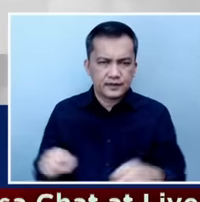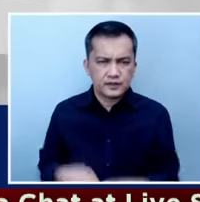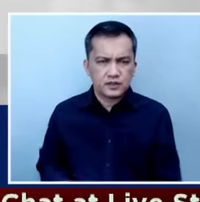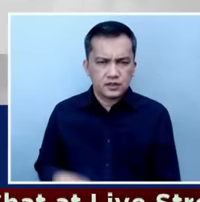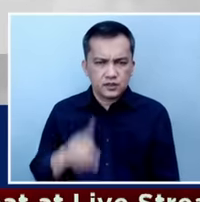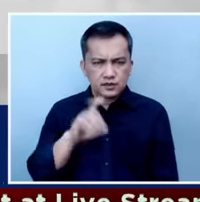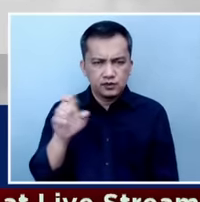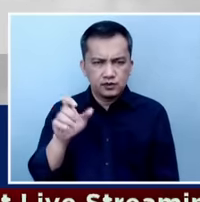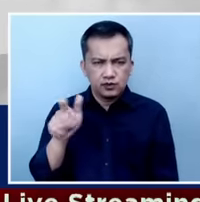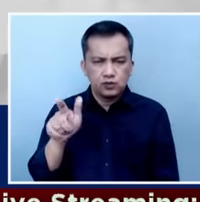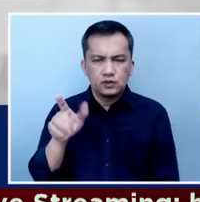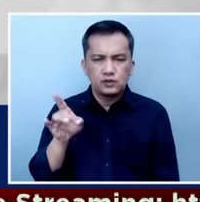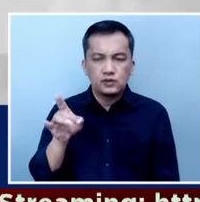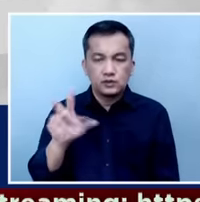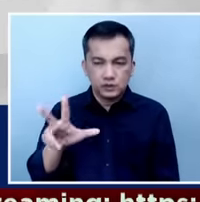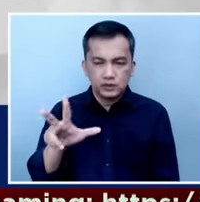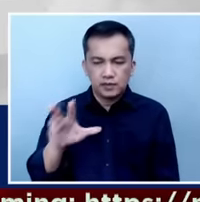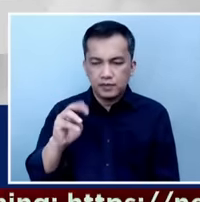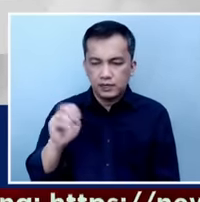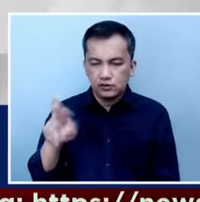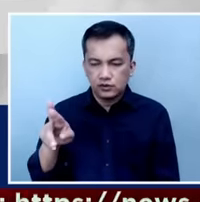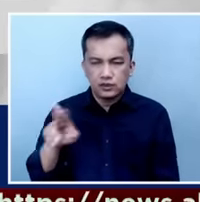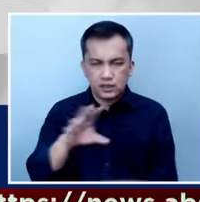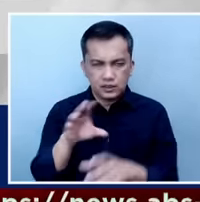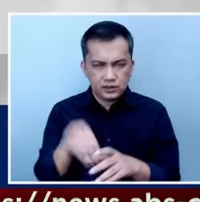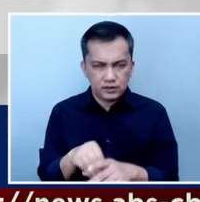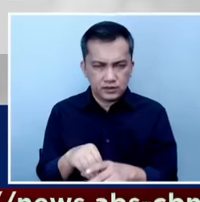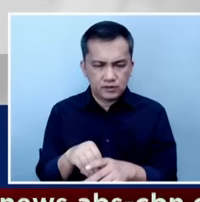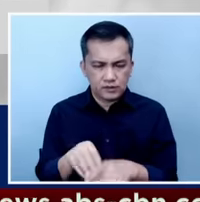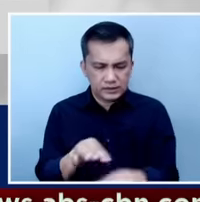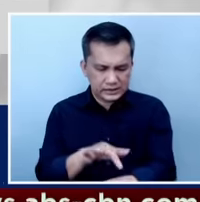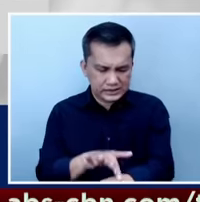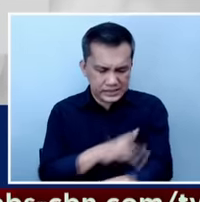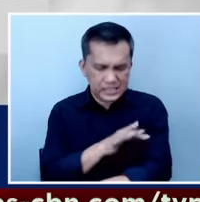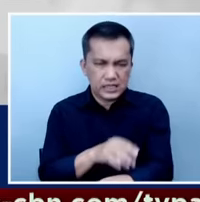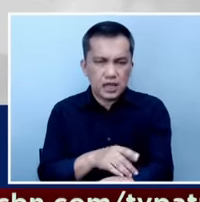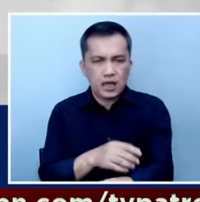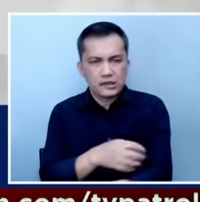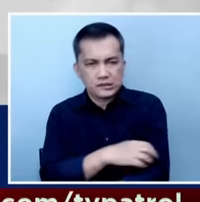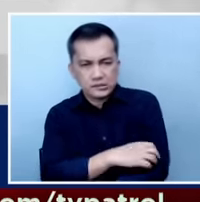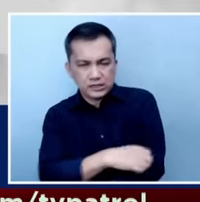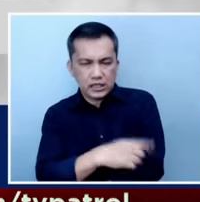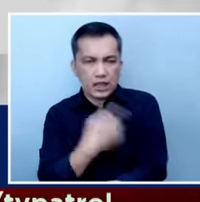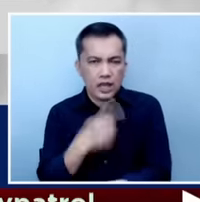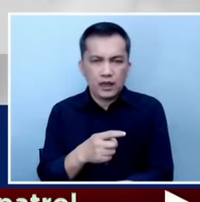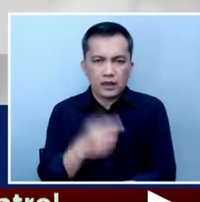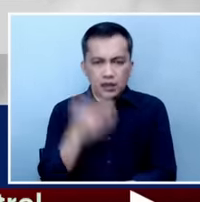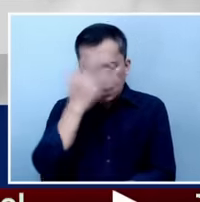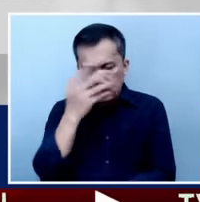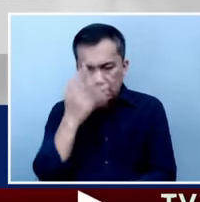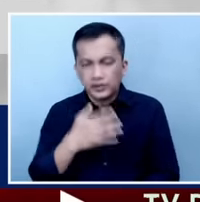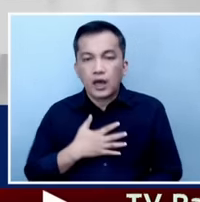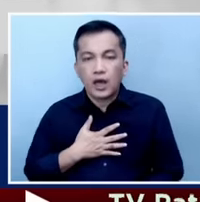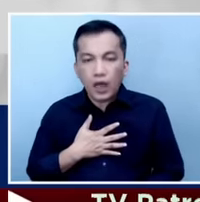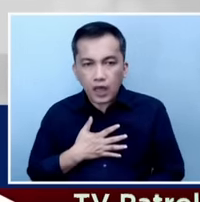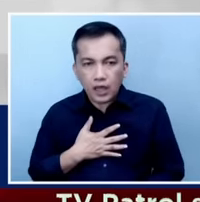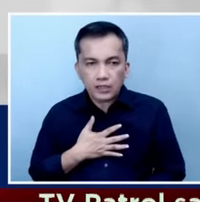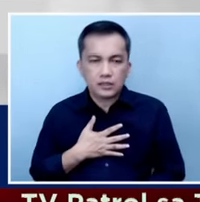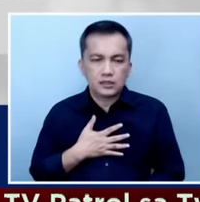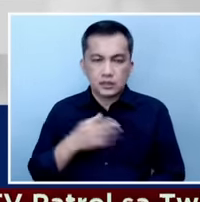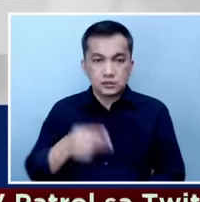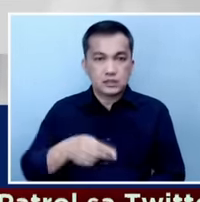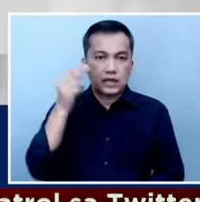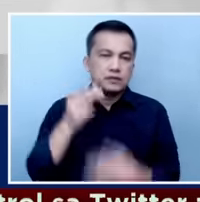183 rito ay minor cases, kabilang ang mga nagalusan, nahilo, nahirapang huminga at tumaas ang blood